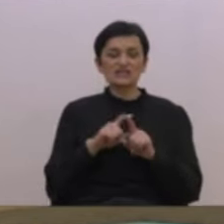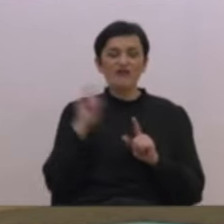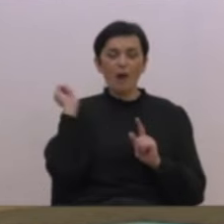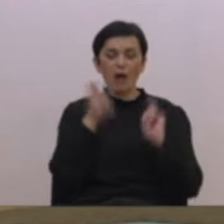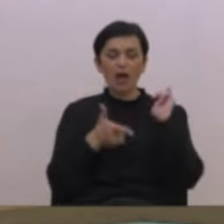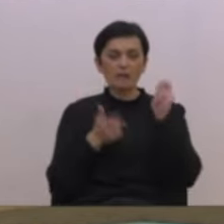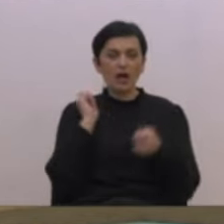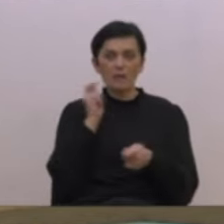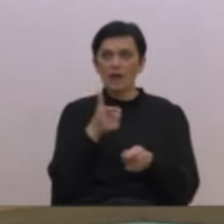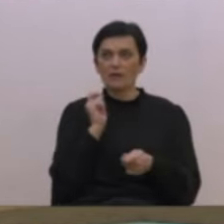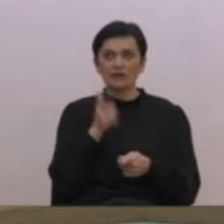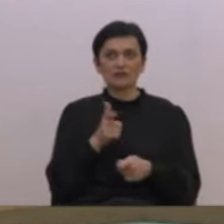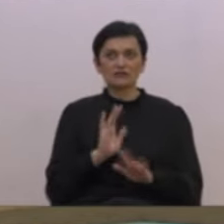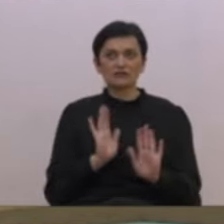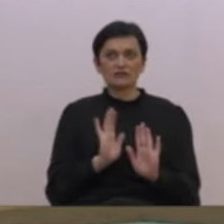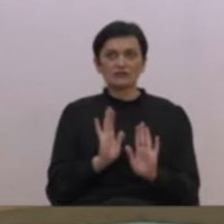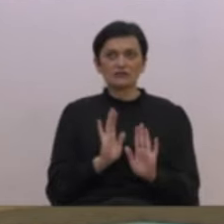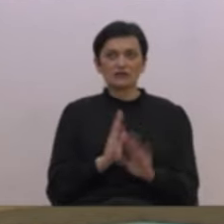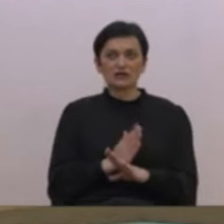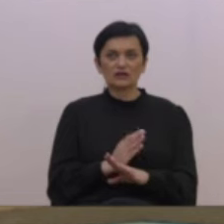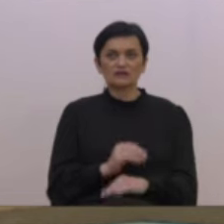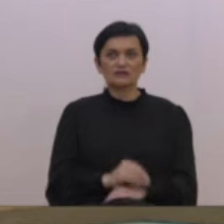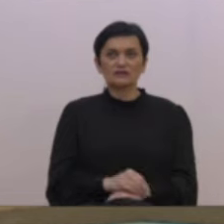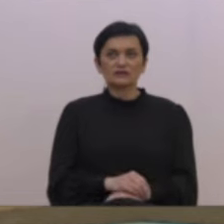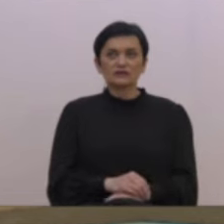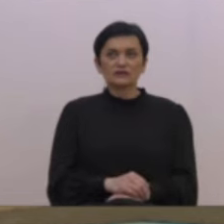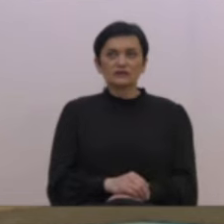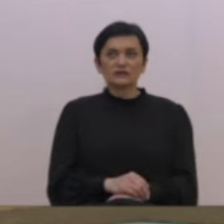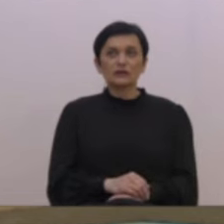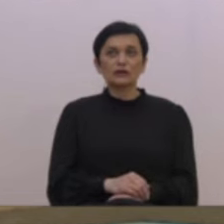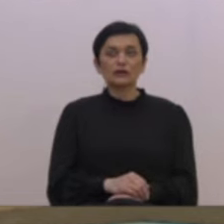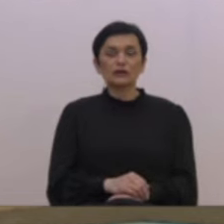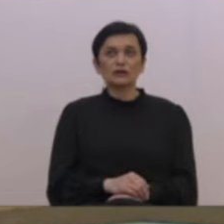გინდა. მეგობრებო.